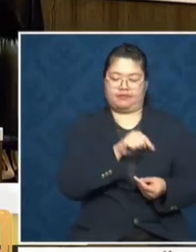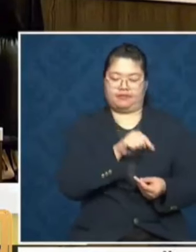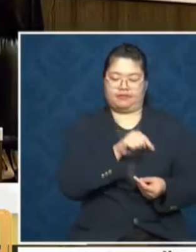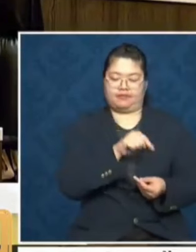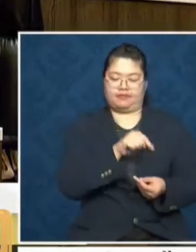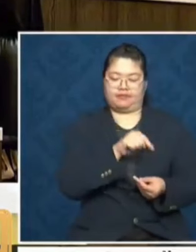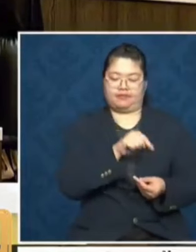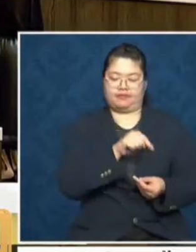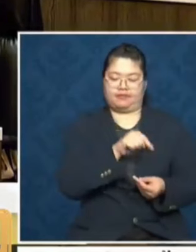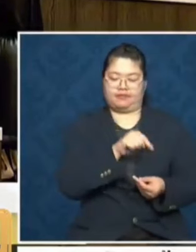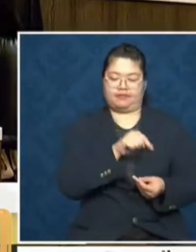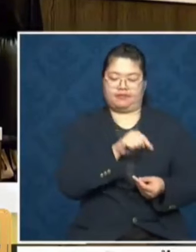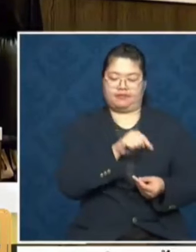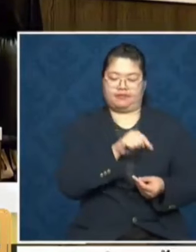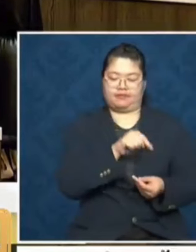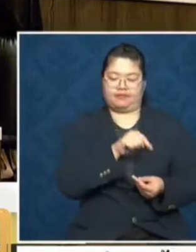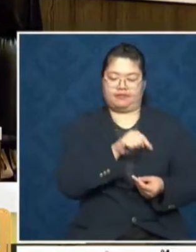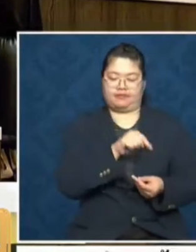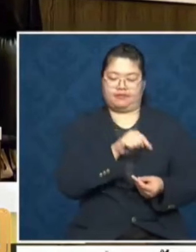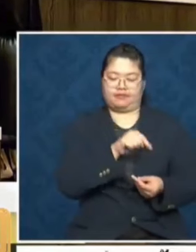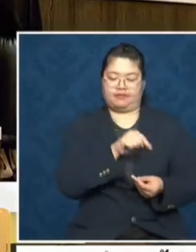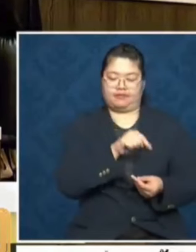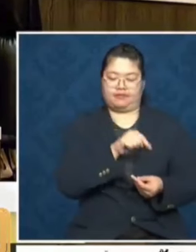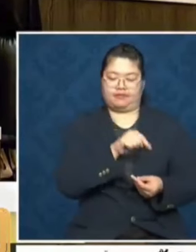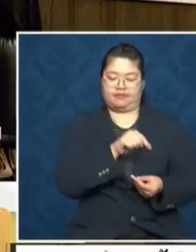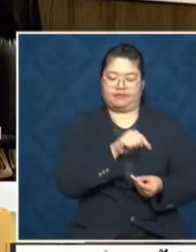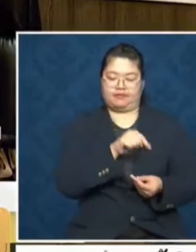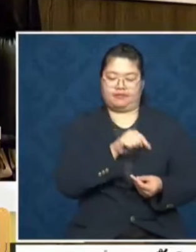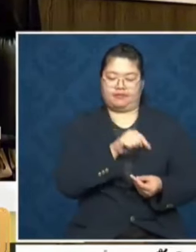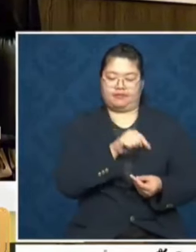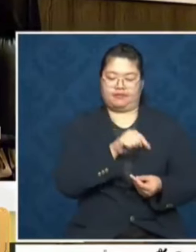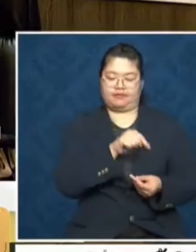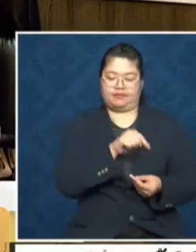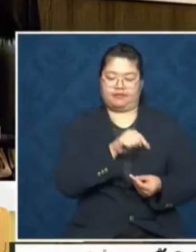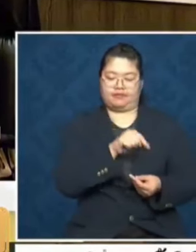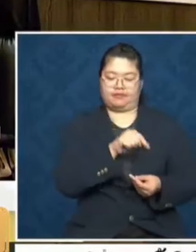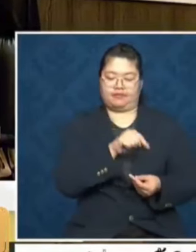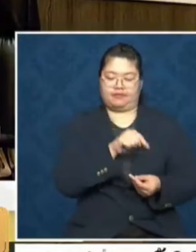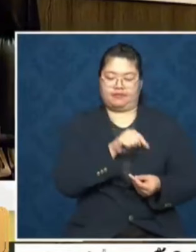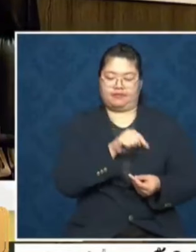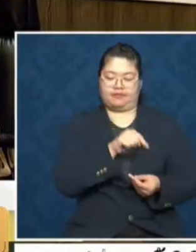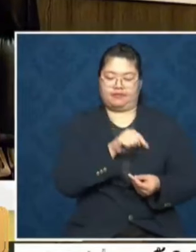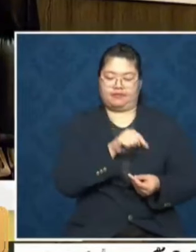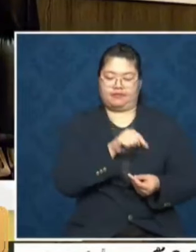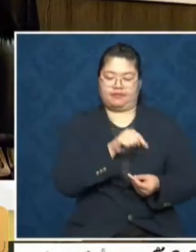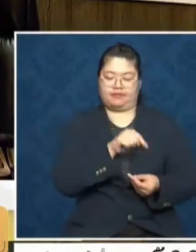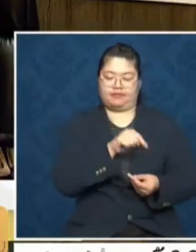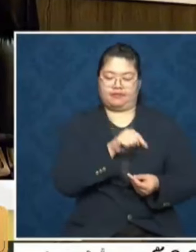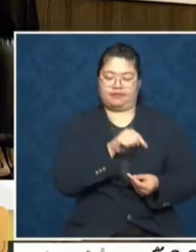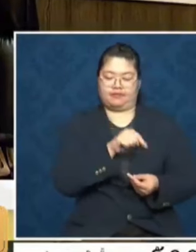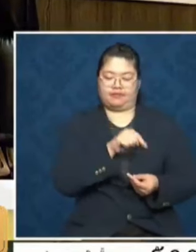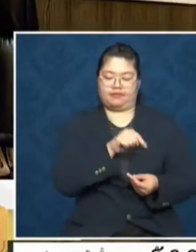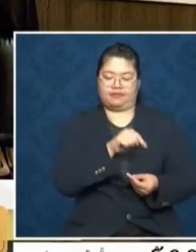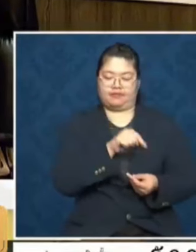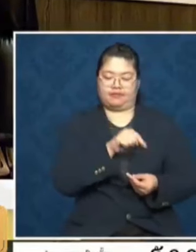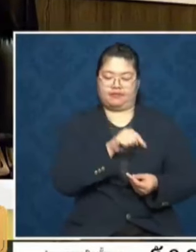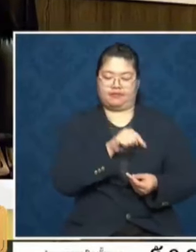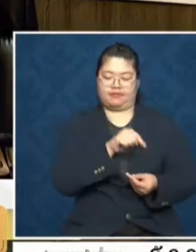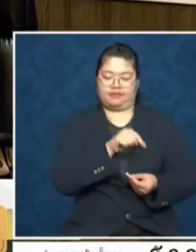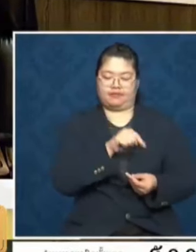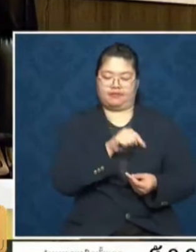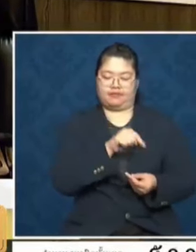กับความมั่นคงของประเทศแต่อย่างใดแต่เป็นกลไกที่ทำให้กองทัพเข้าไปพัวพันกับการเมือง